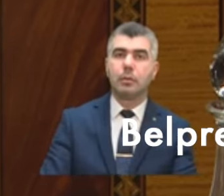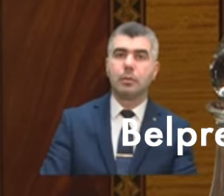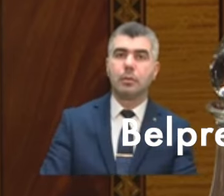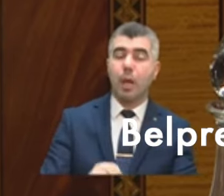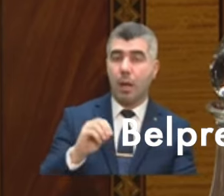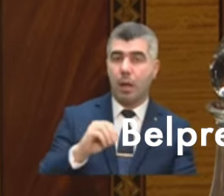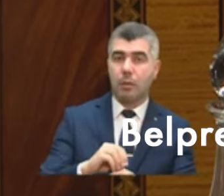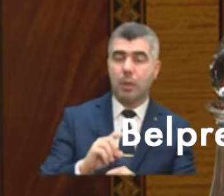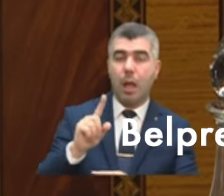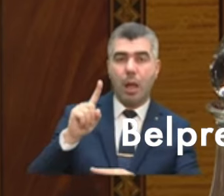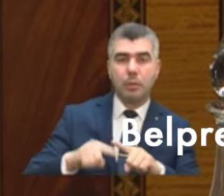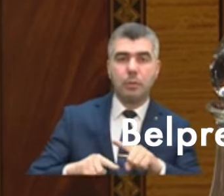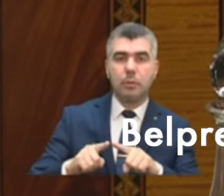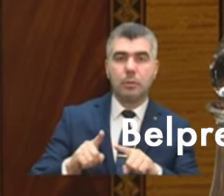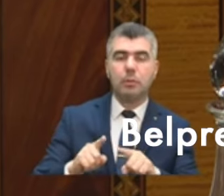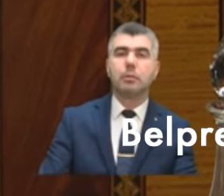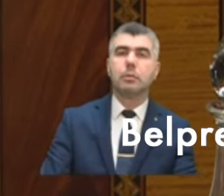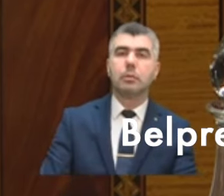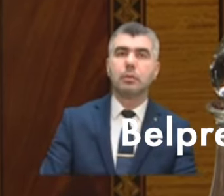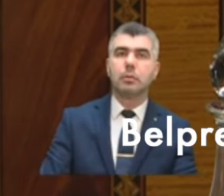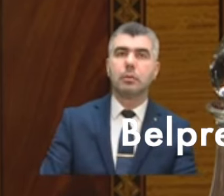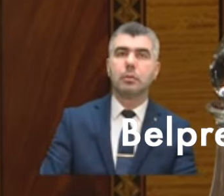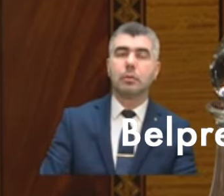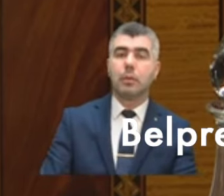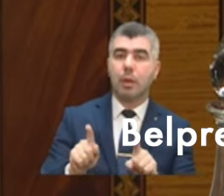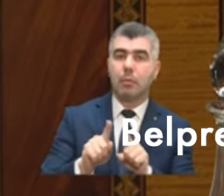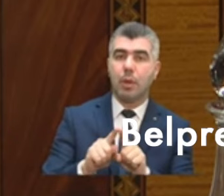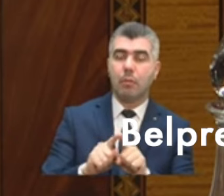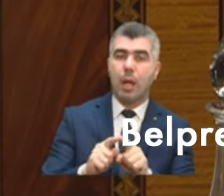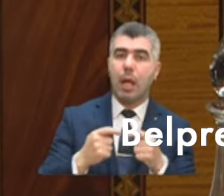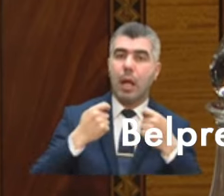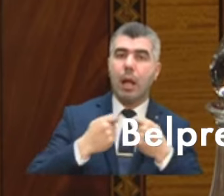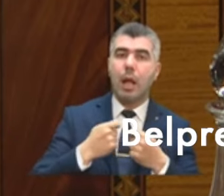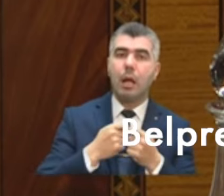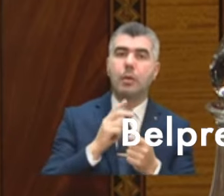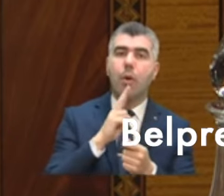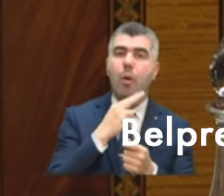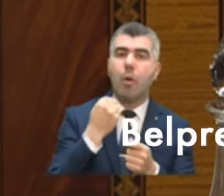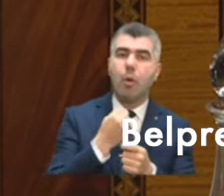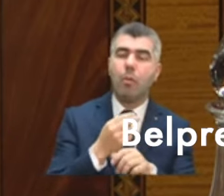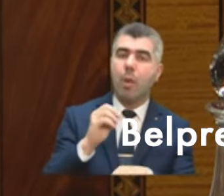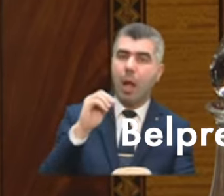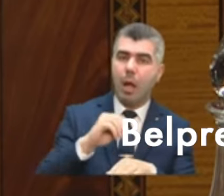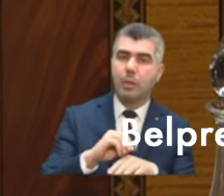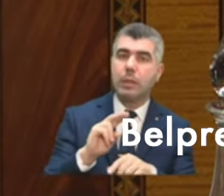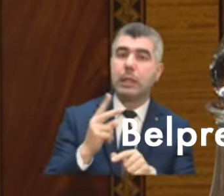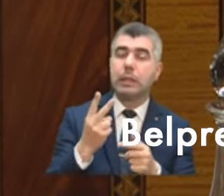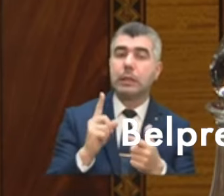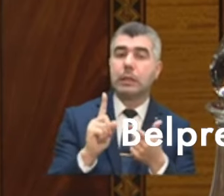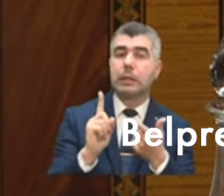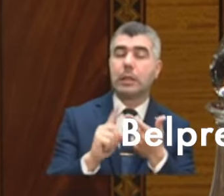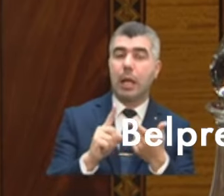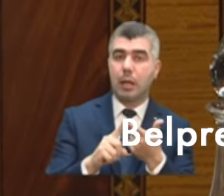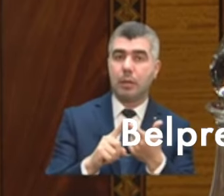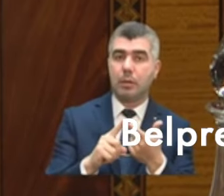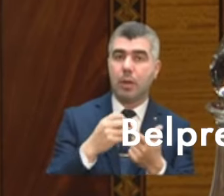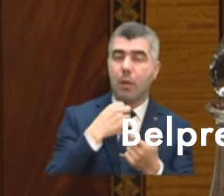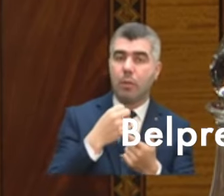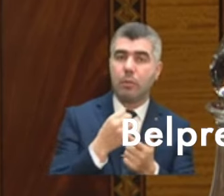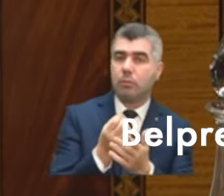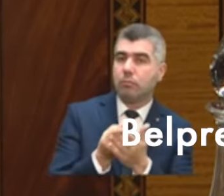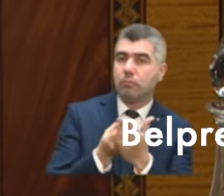ادانتنا وشجب لسقوط رئيس الحكومه للمره الثانيه في توجيه